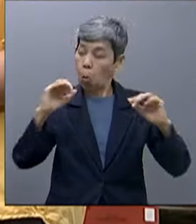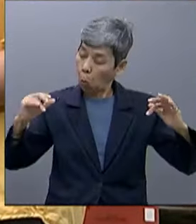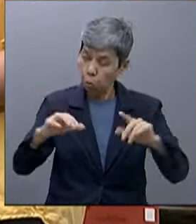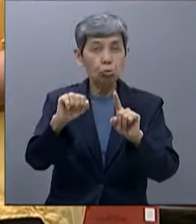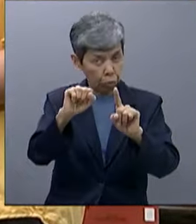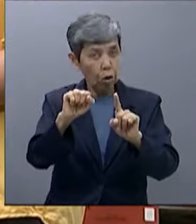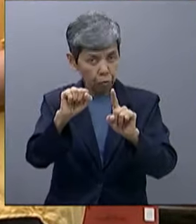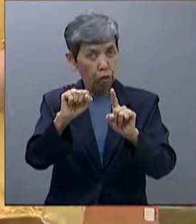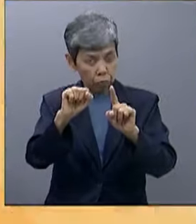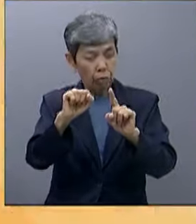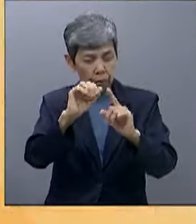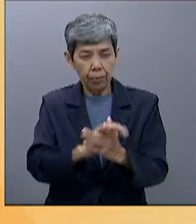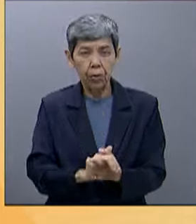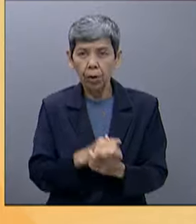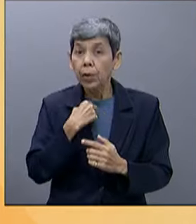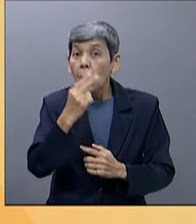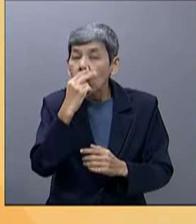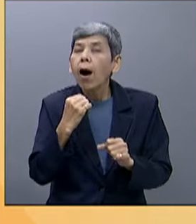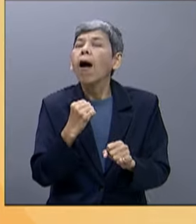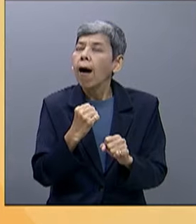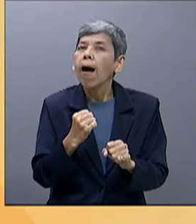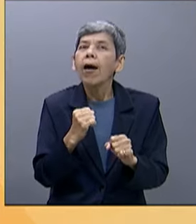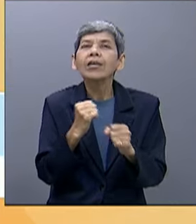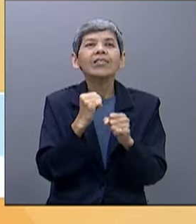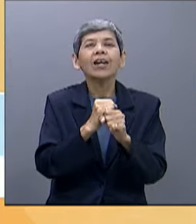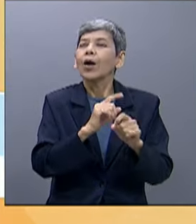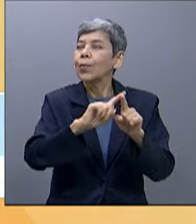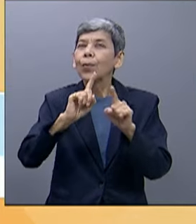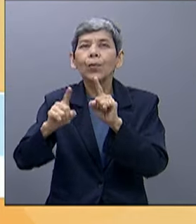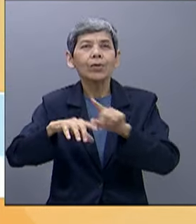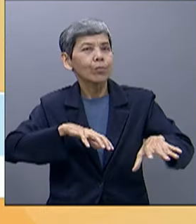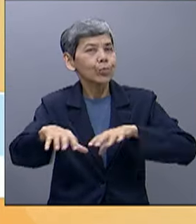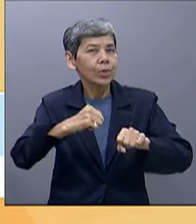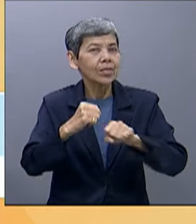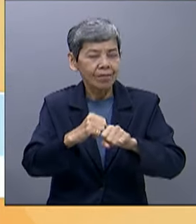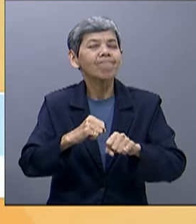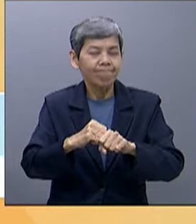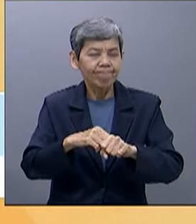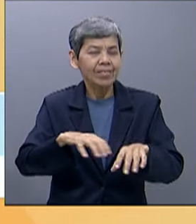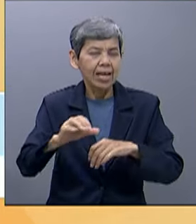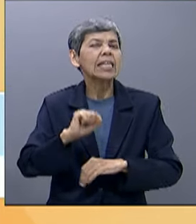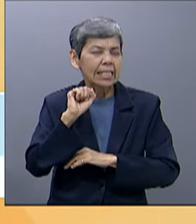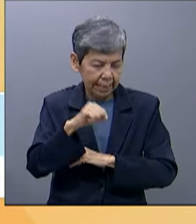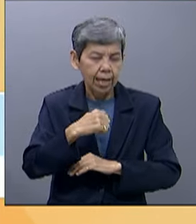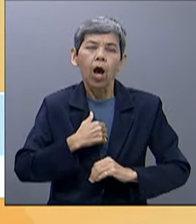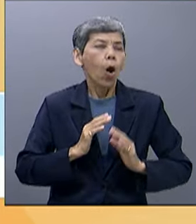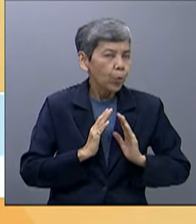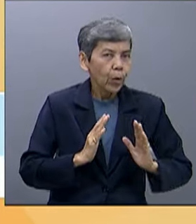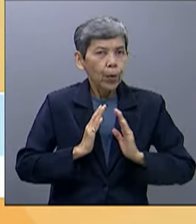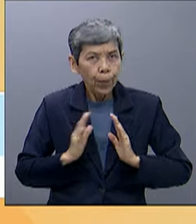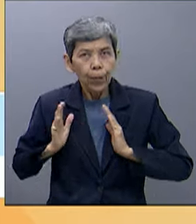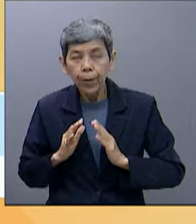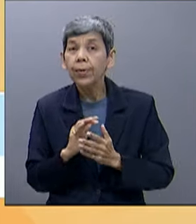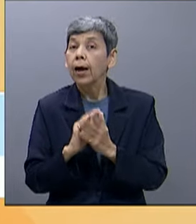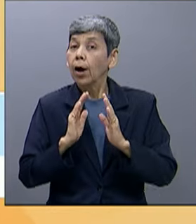เยอะมากเลย เยอะมากครับ นี่ก็ถือว่าเป็นส่วนร่วมนะครับของภาคส่วนต่างๆที่เข้ามามีส่วนร่วมในการจัดงานในปีนี ้ต้องขอขอบคุณทุกภาคส่วนโดยเฉพาะใน